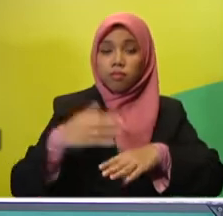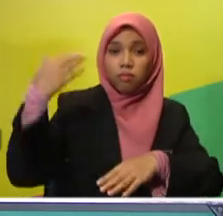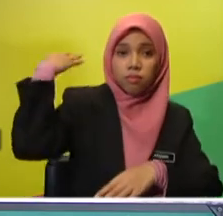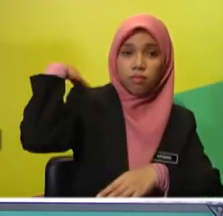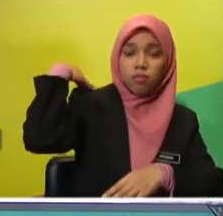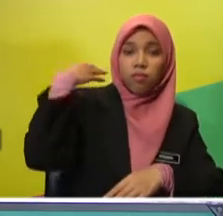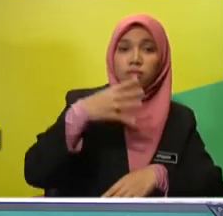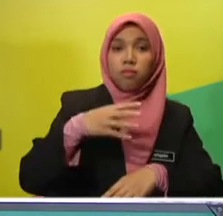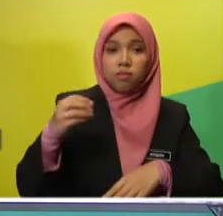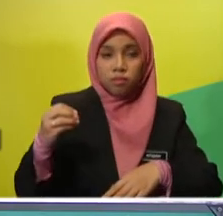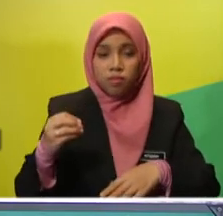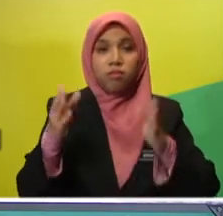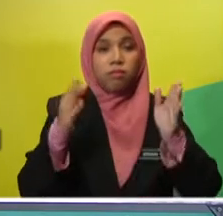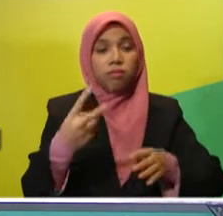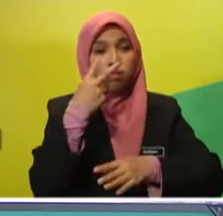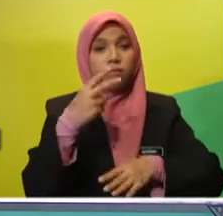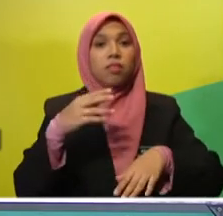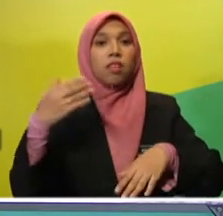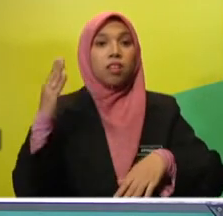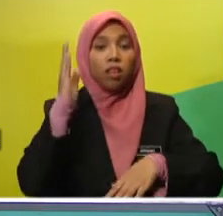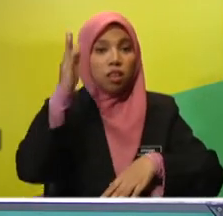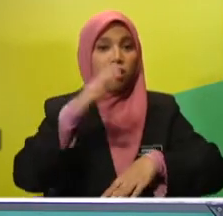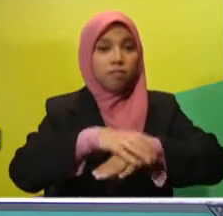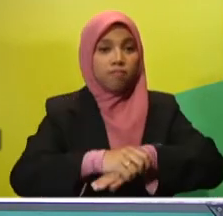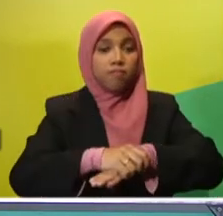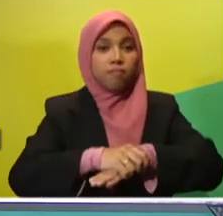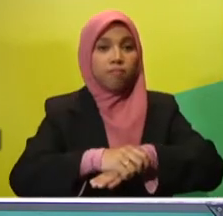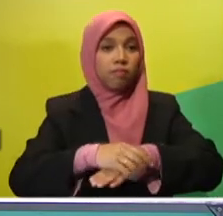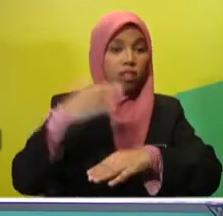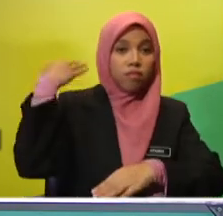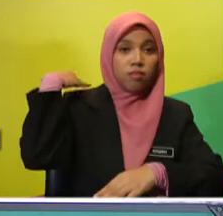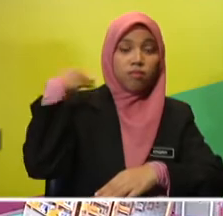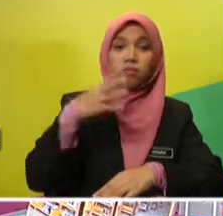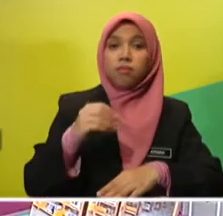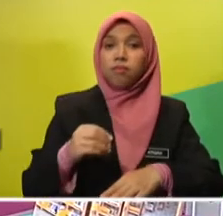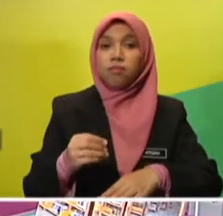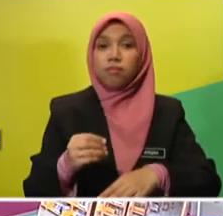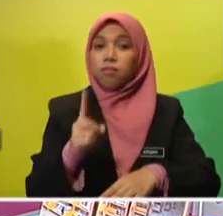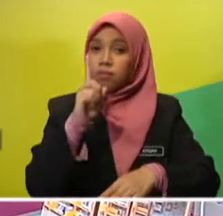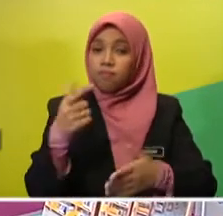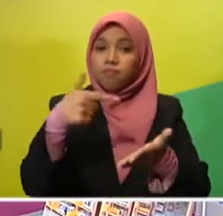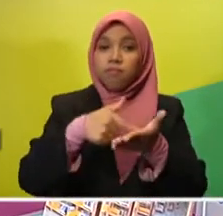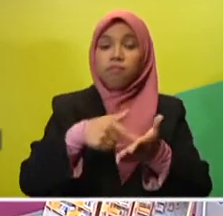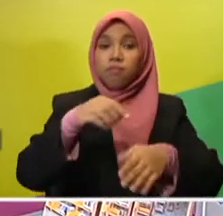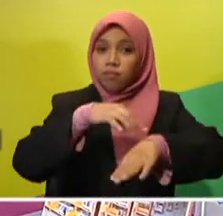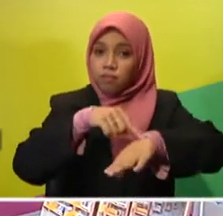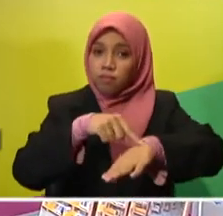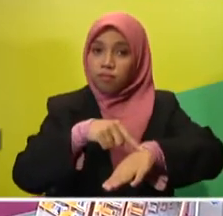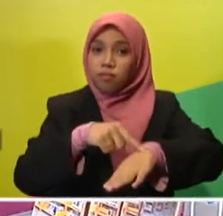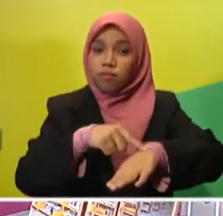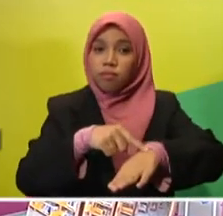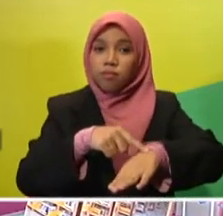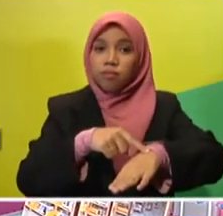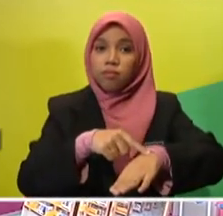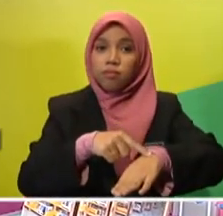tangan di belakang dan kemudian satu tangannya lagi akan memegang bahu saya. Ya, betul. Sebelah tangan lagi pegang